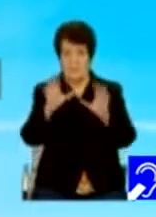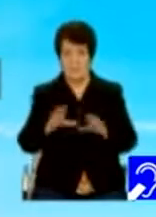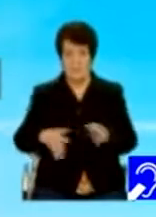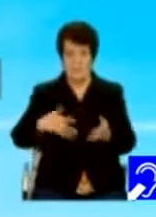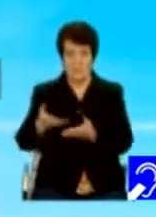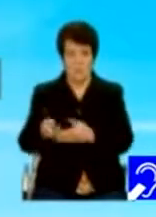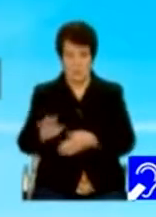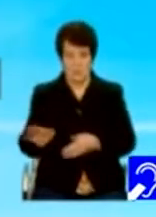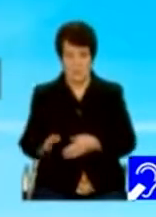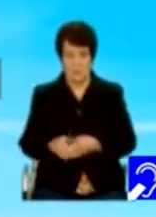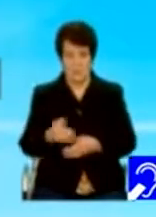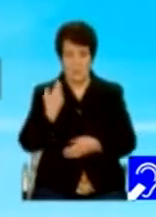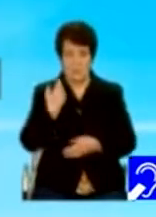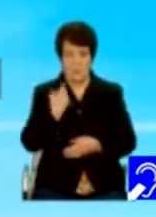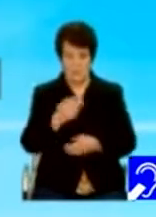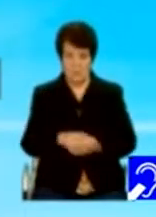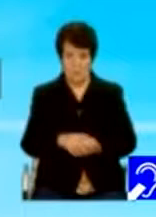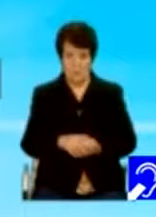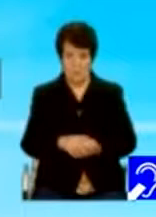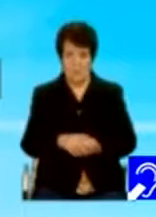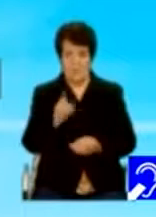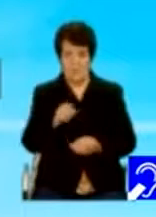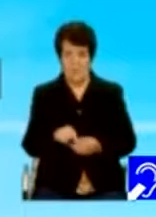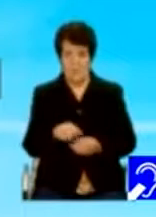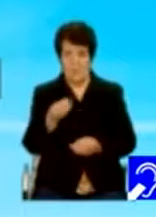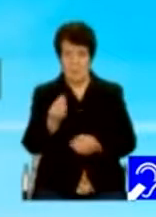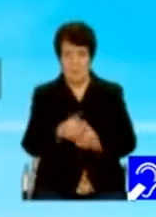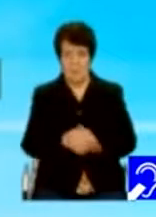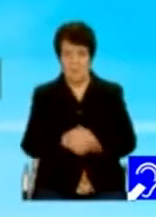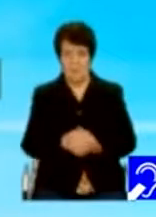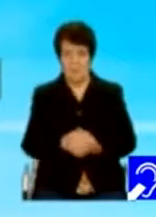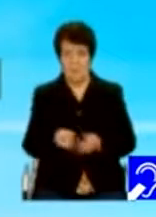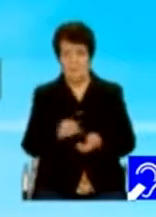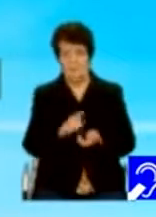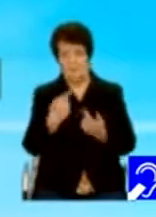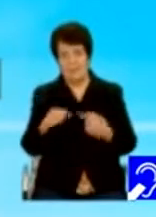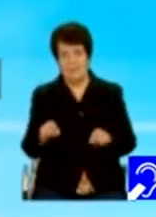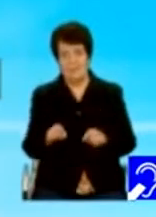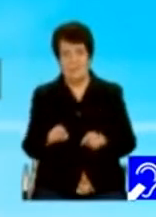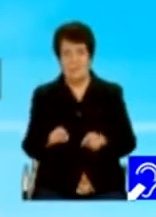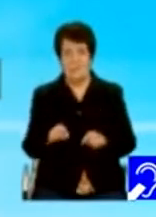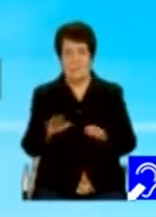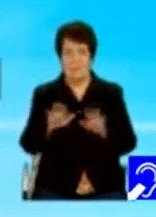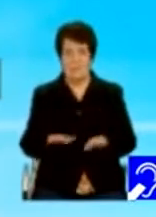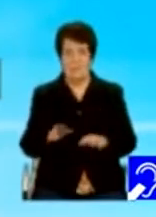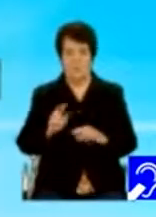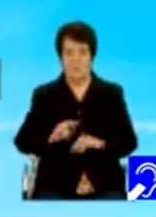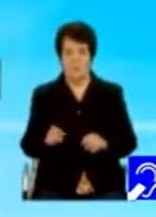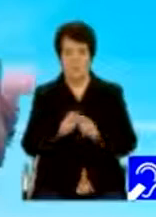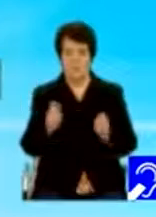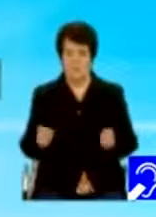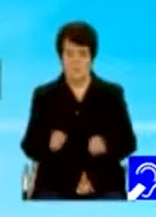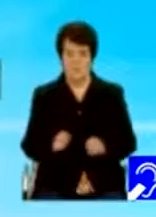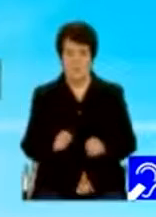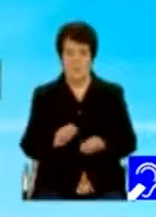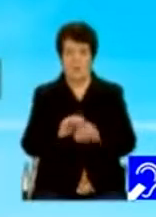achite impozit din acest venit, dar cu banii, urmează să deschide alte posturi de muncă. În așa măsură va crea